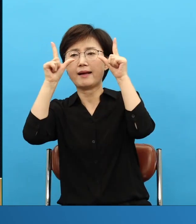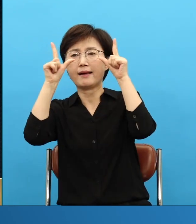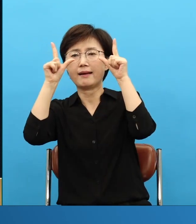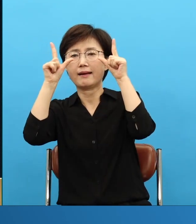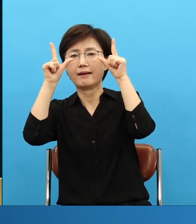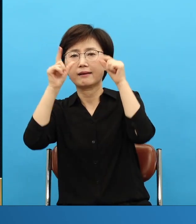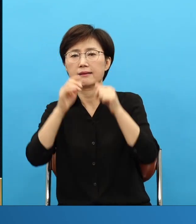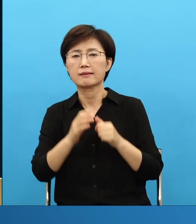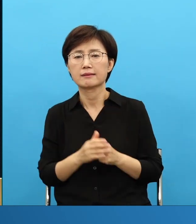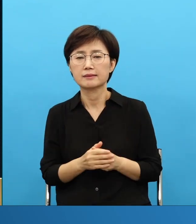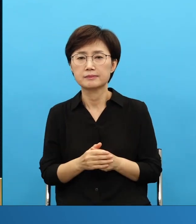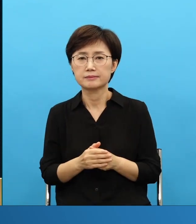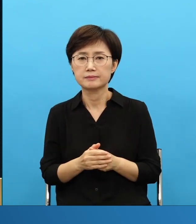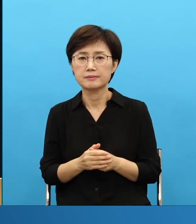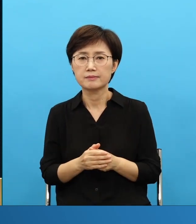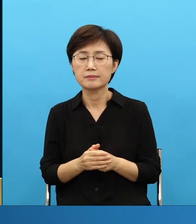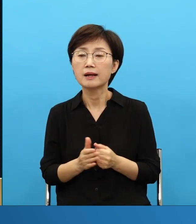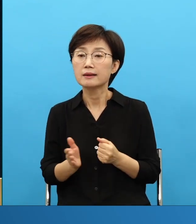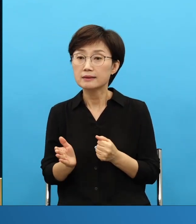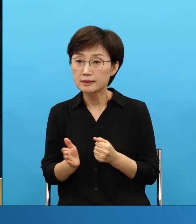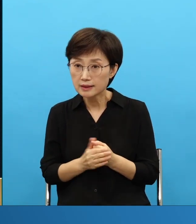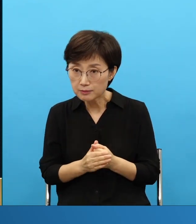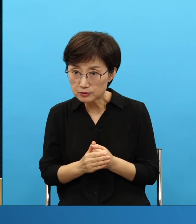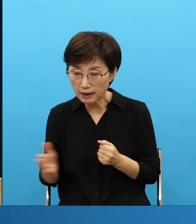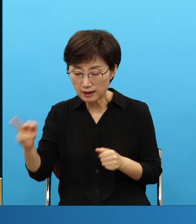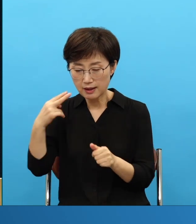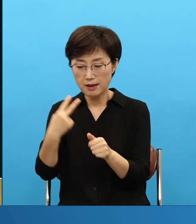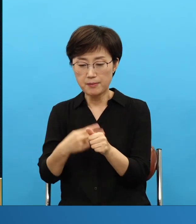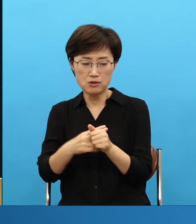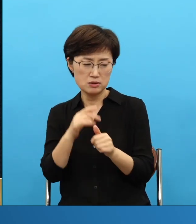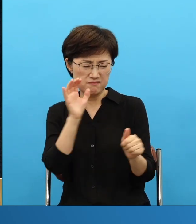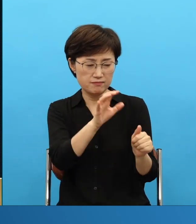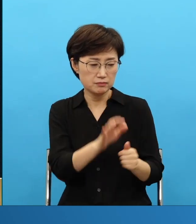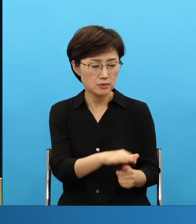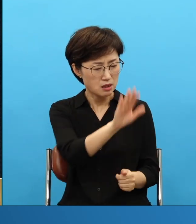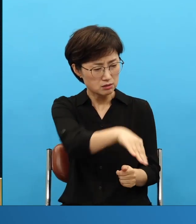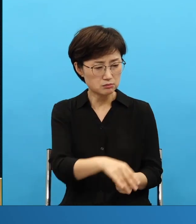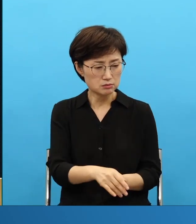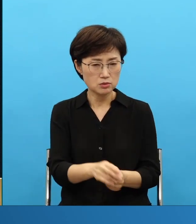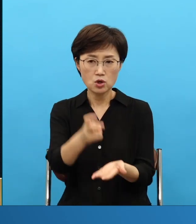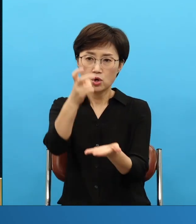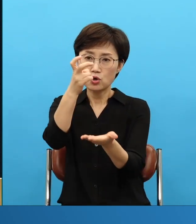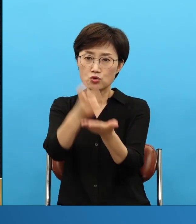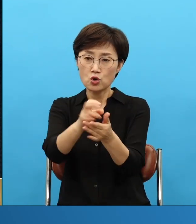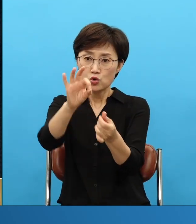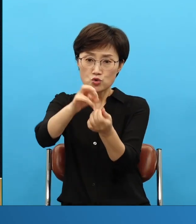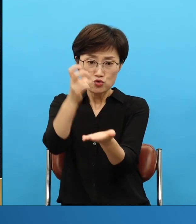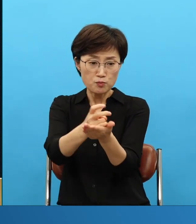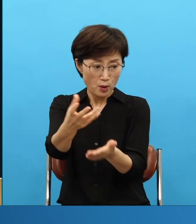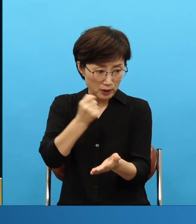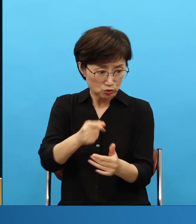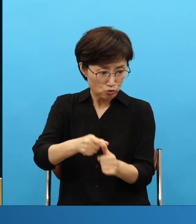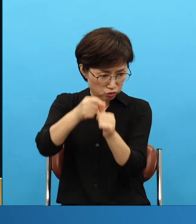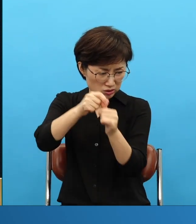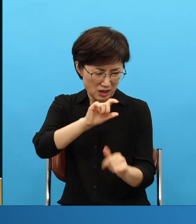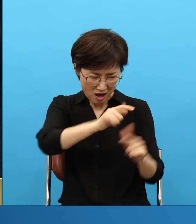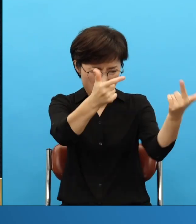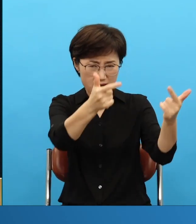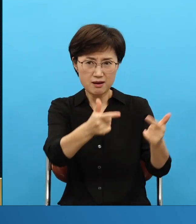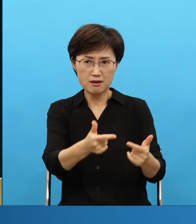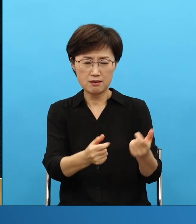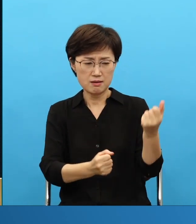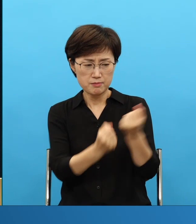그래서 무슨 그래 이 율법이 구원을 하느냐? And that's why he asks, how can the law be sufficient to save